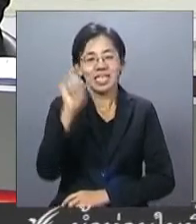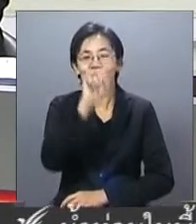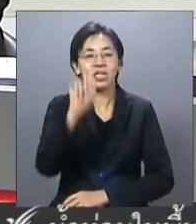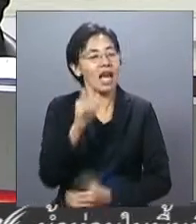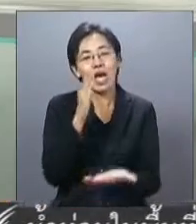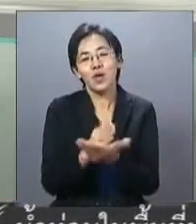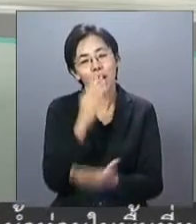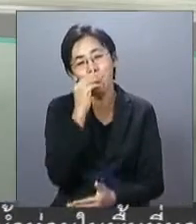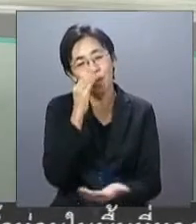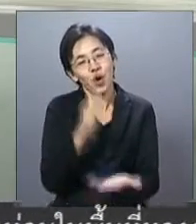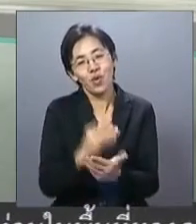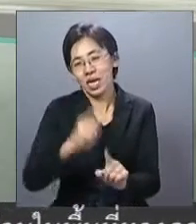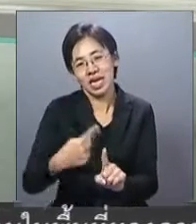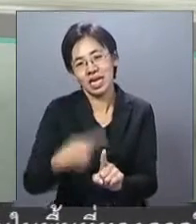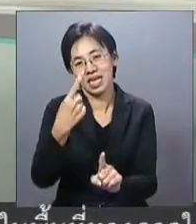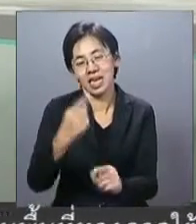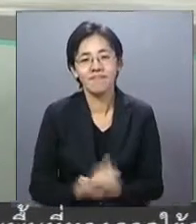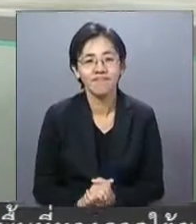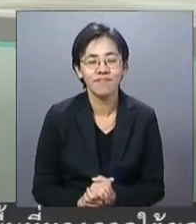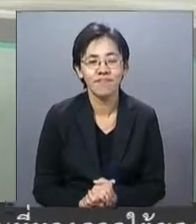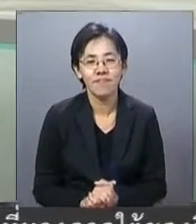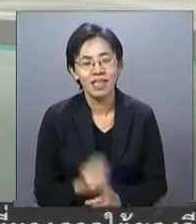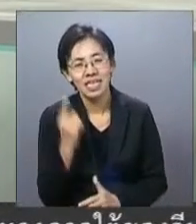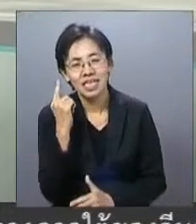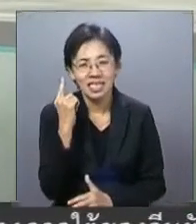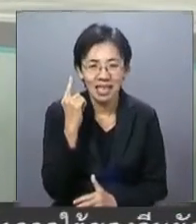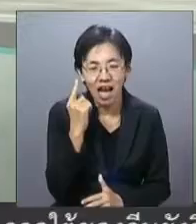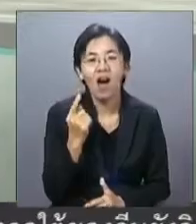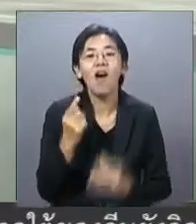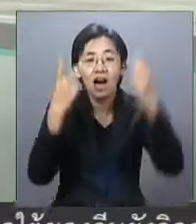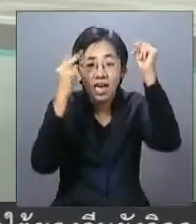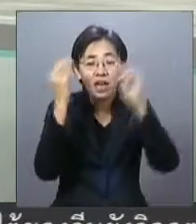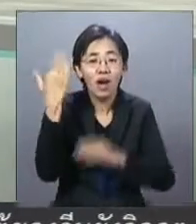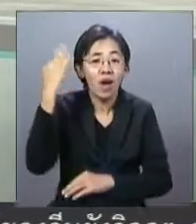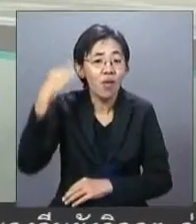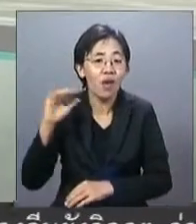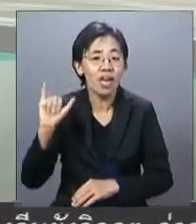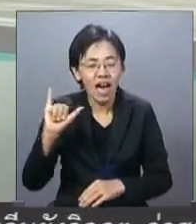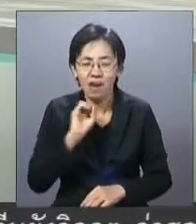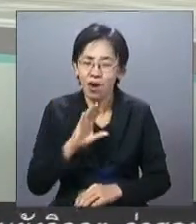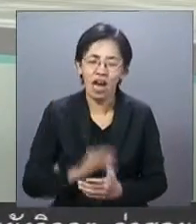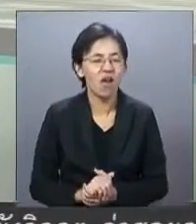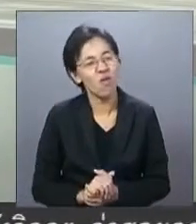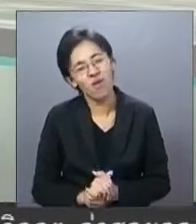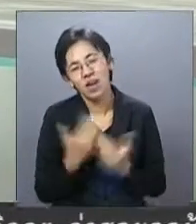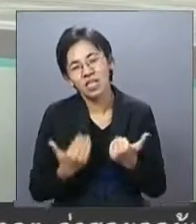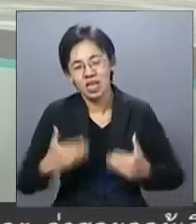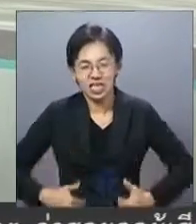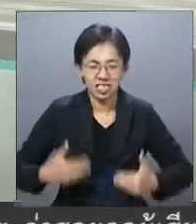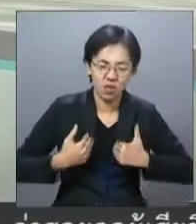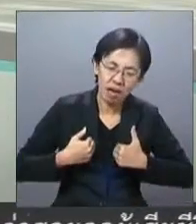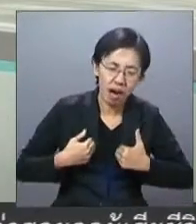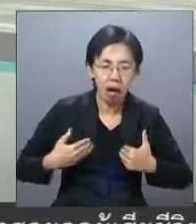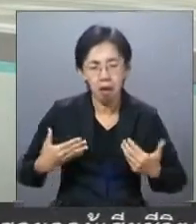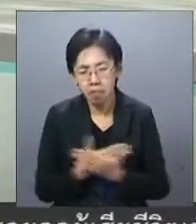เดือนหนึ่งแล้วนะคะคุณสวรักษ์เรื่องนี้เนี่ยดูไปแล้วคงจะไม่ใช่แค่อดีตนายกรัฐมนตรียิ่งลักษณ์เท่านั้นที่บอกว่าชีวิตของตัวเองช่วงหลังเนี่ยพลิกผันไปมากเ